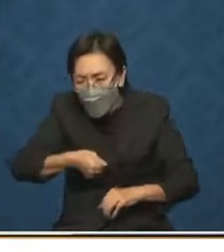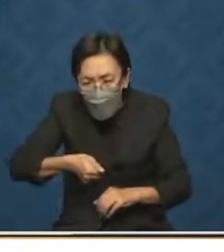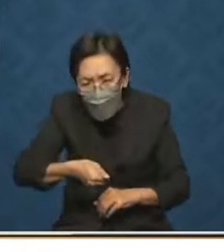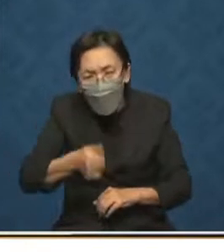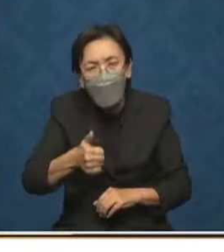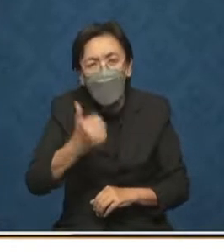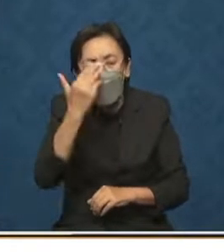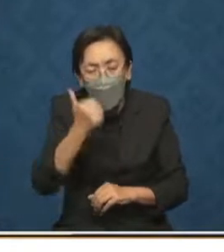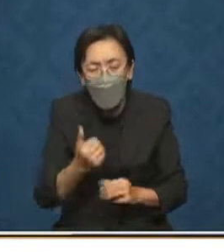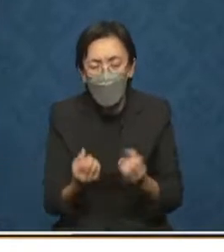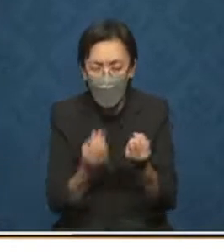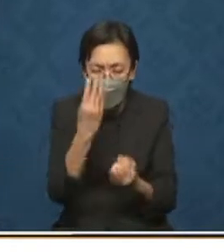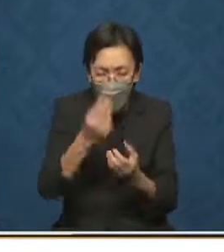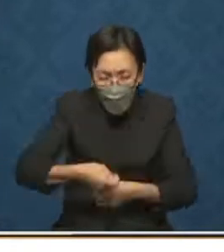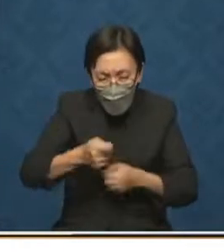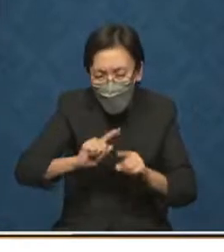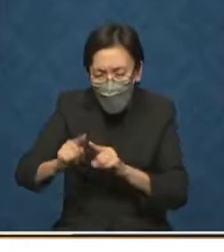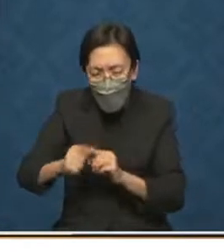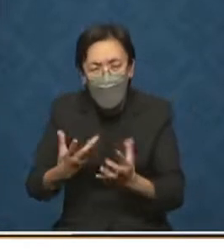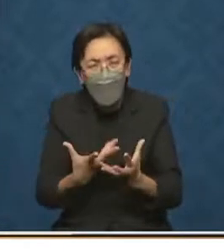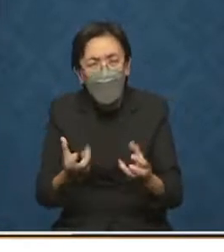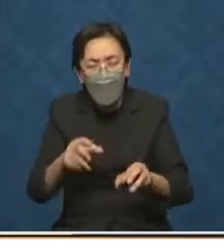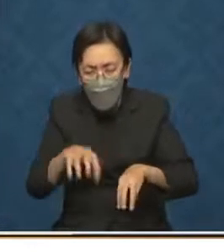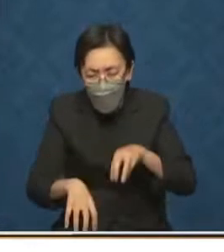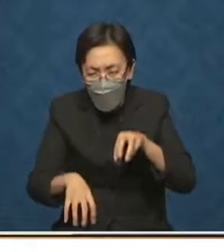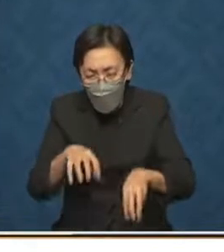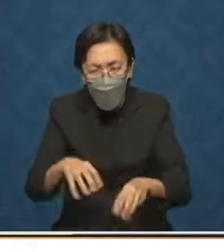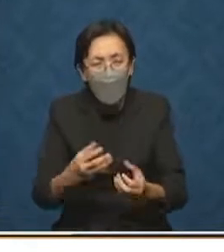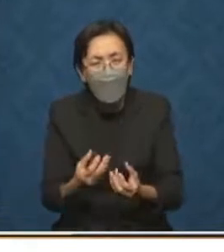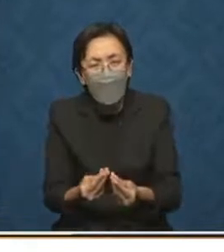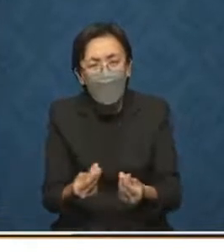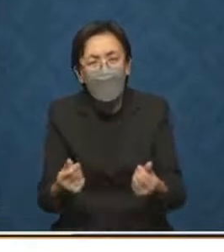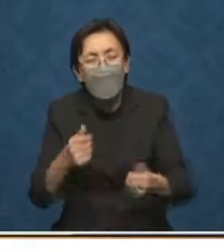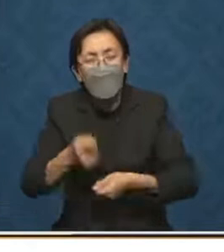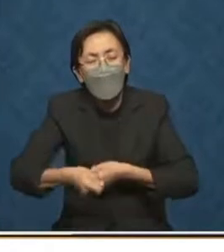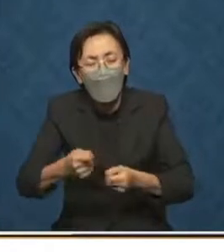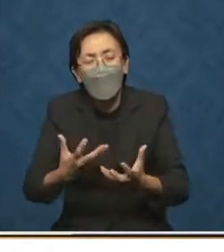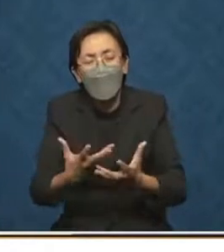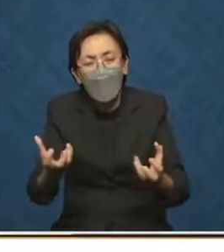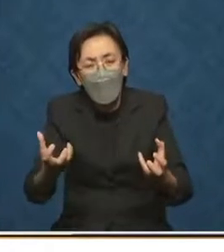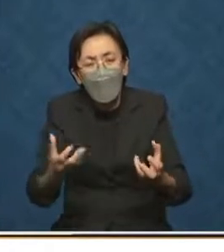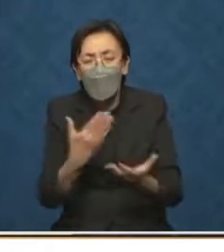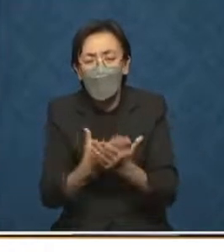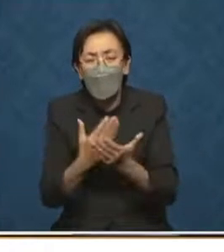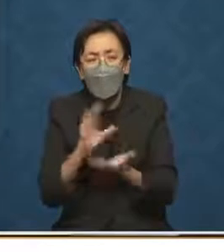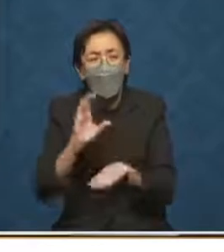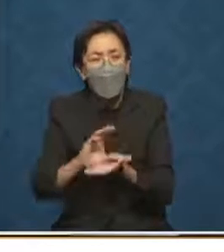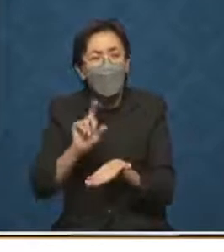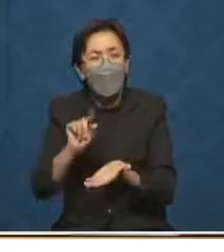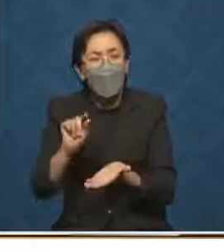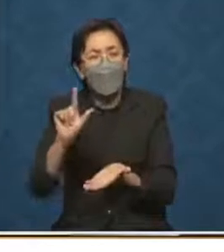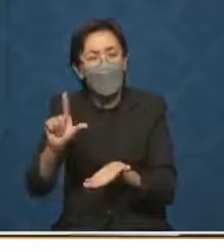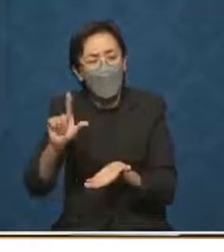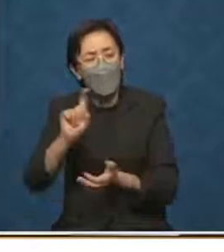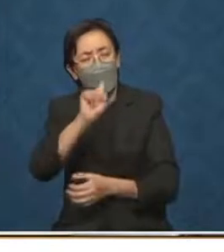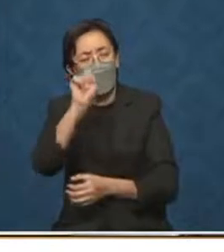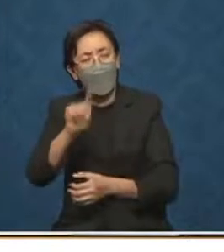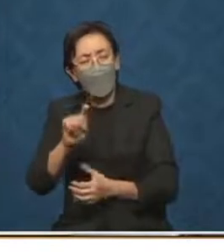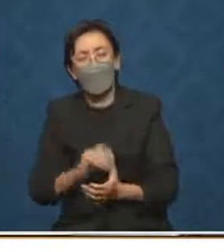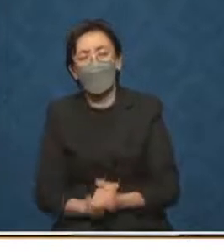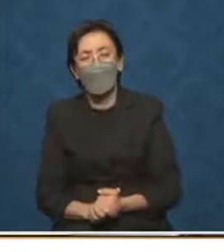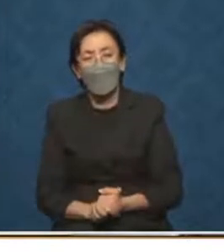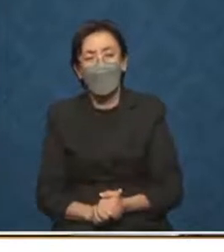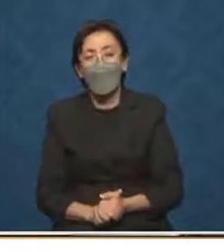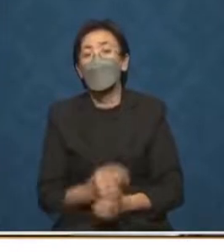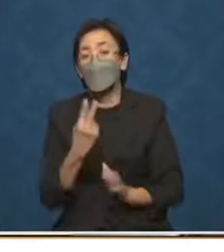ได้และได้ทำรายพด Chromeสีหายมากมายทั้งทั้งที่ใช้ง่ประมาณเกืบ 20 ล้ในการก่อสรางผลปาก